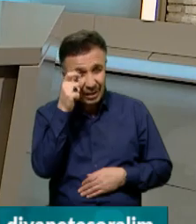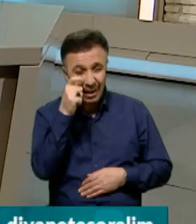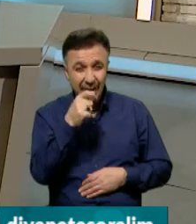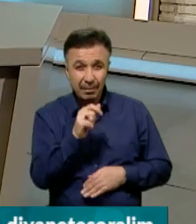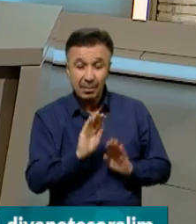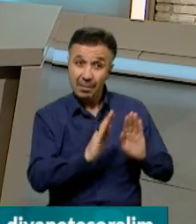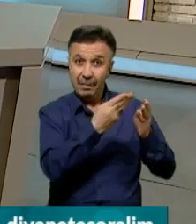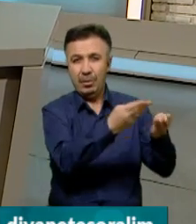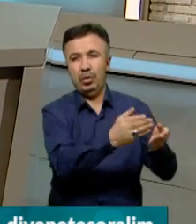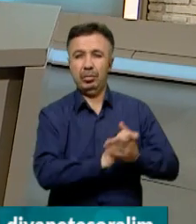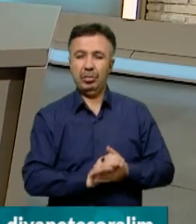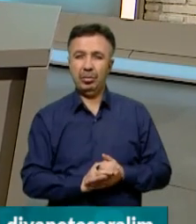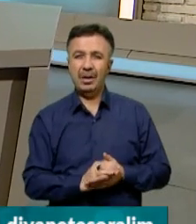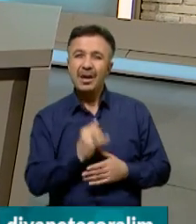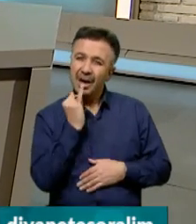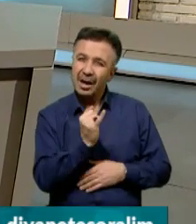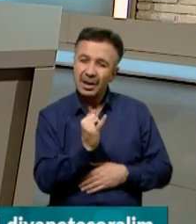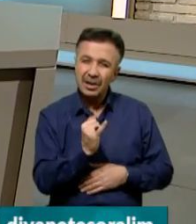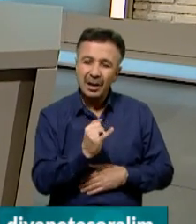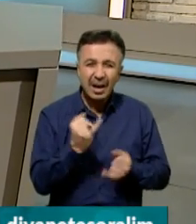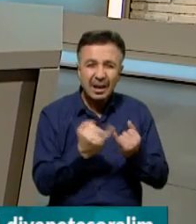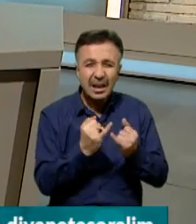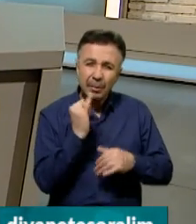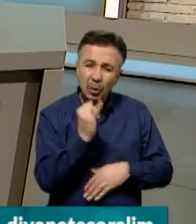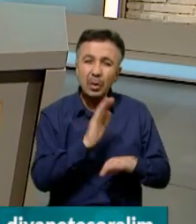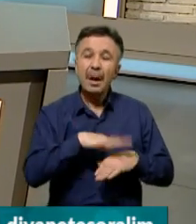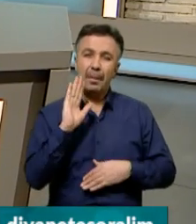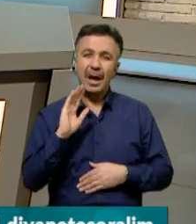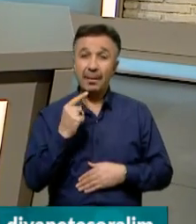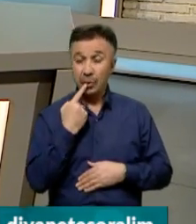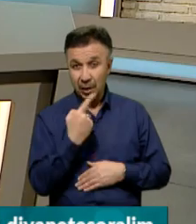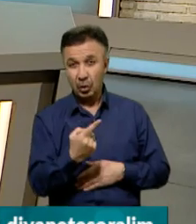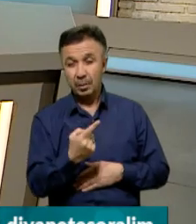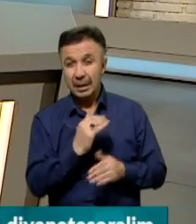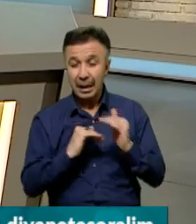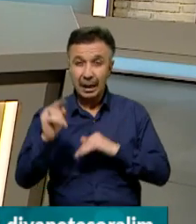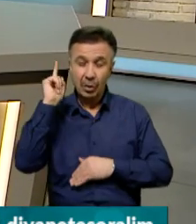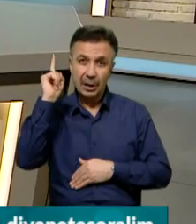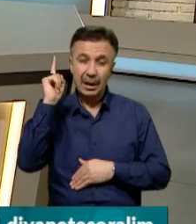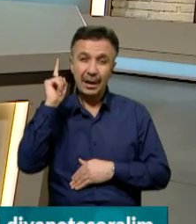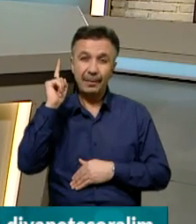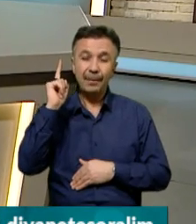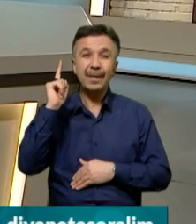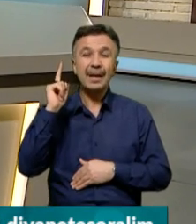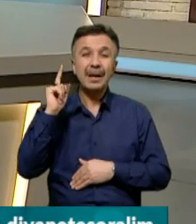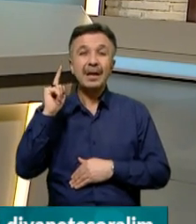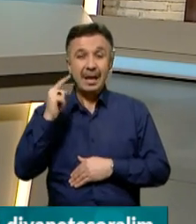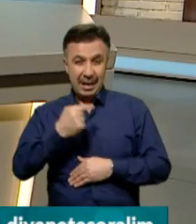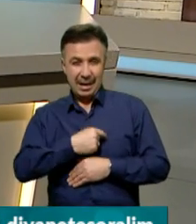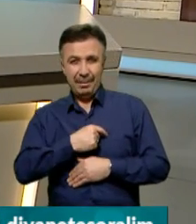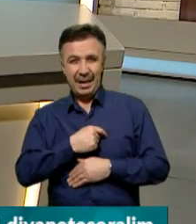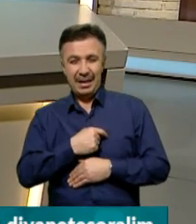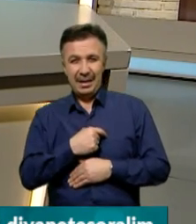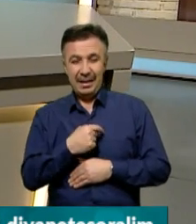korusun. Onun için kardeşlerimizi itmeyelim ve şunu diyelim ki Allah Celle ve Ala Hazretlerinin elindedir kalpler, iki